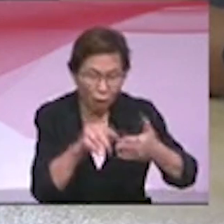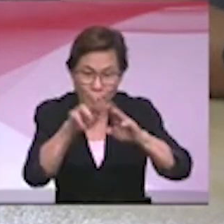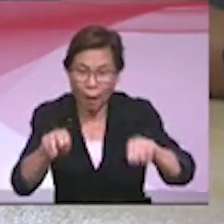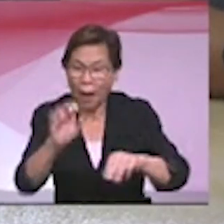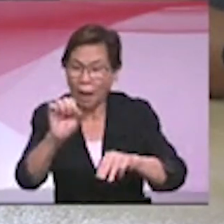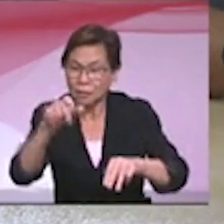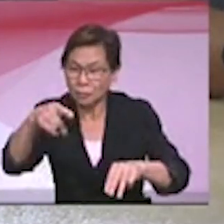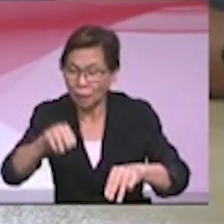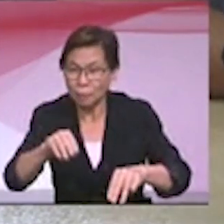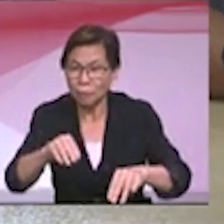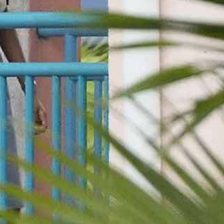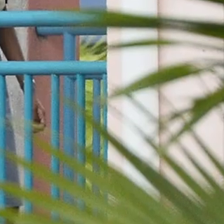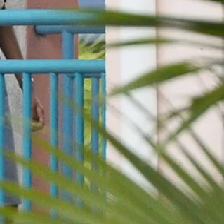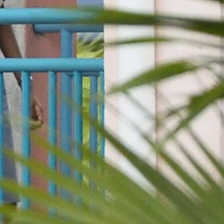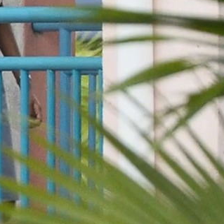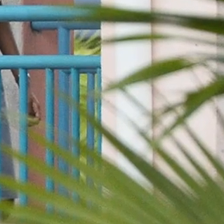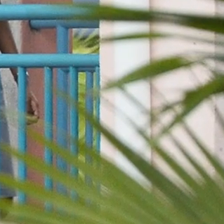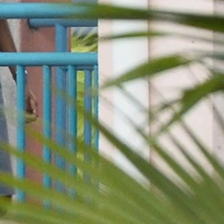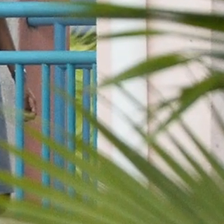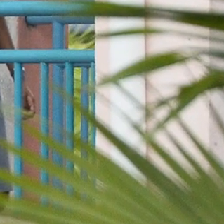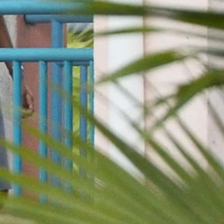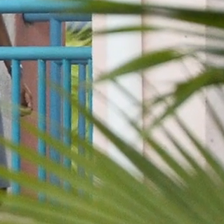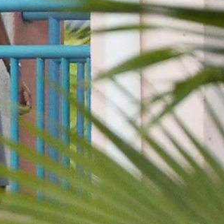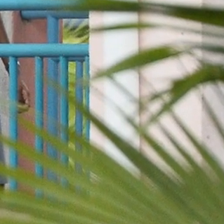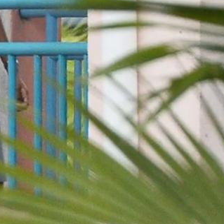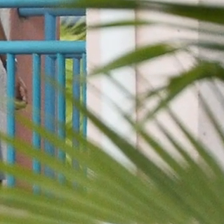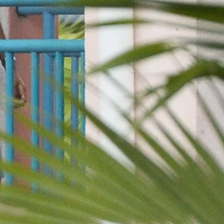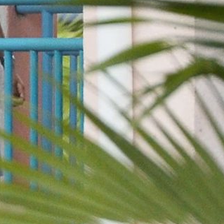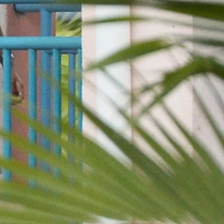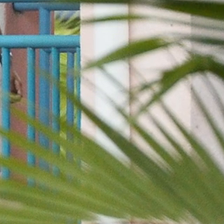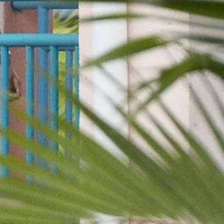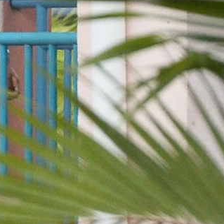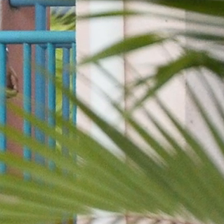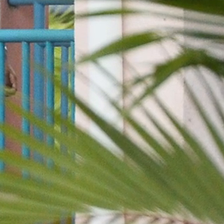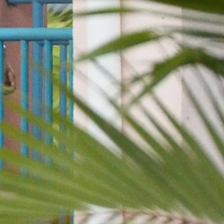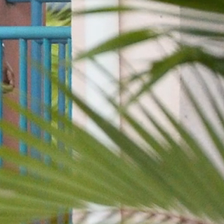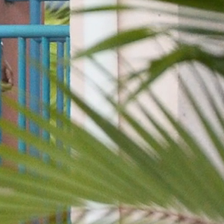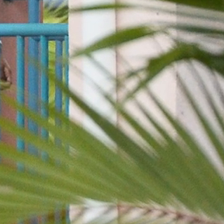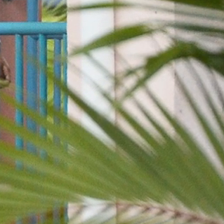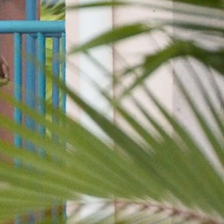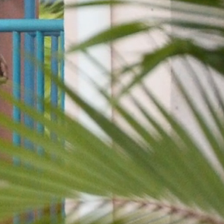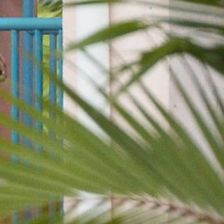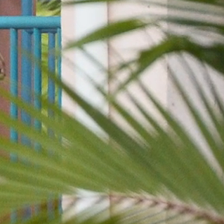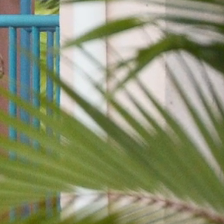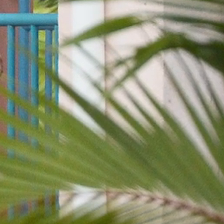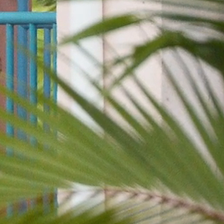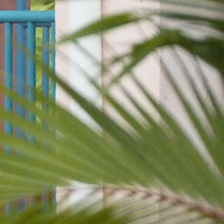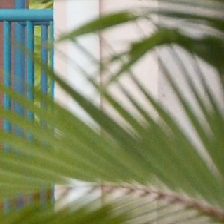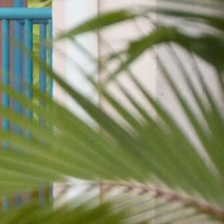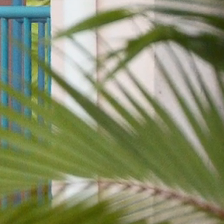pelajar SPM didapati positif COVID di Lipis dan juga di Sabah. So, adakah ada kewajaran